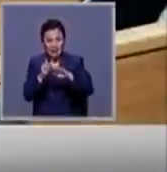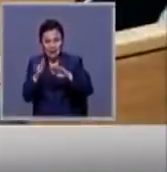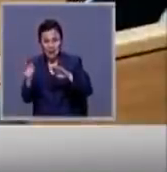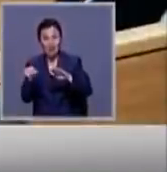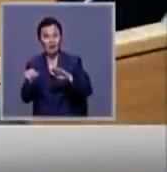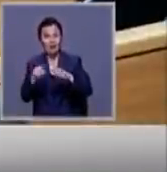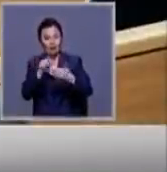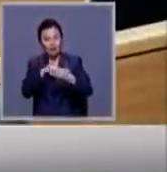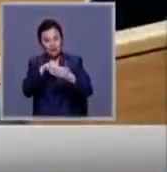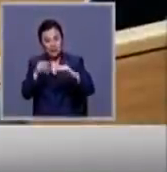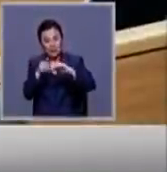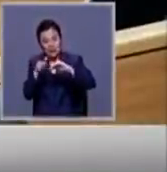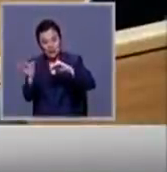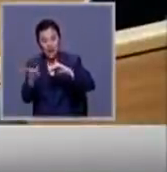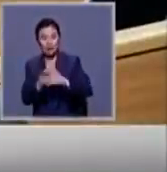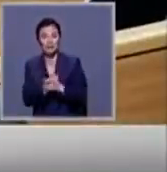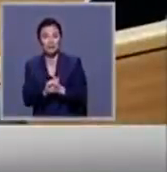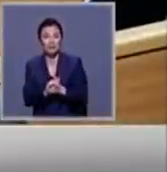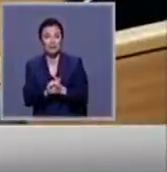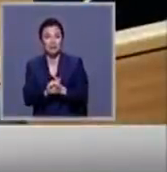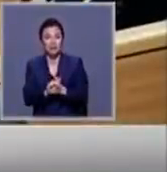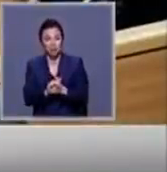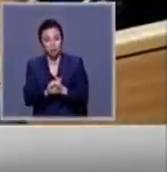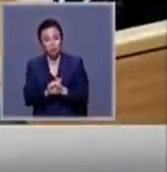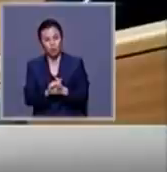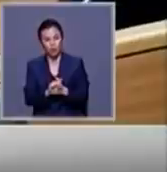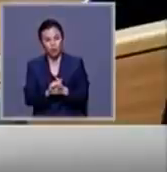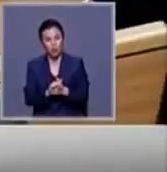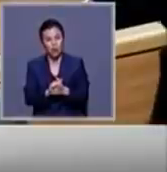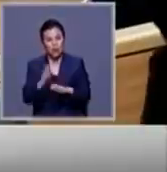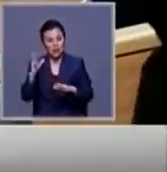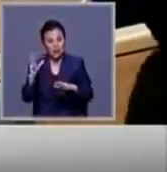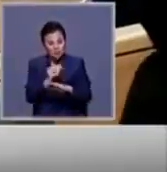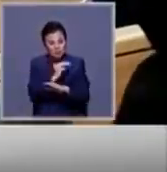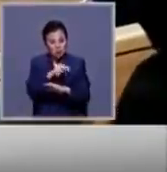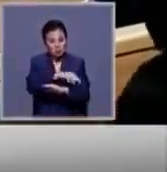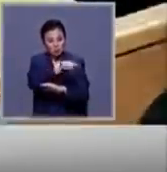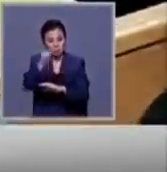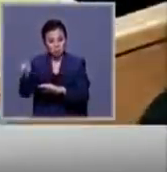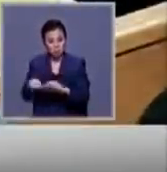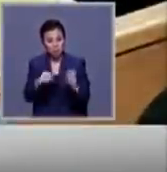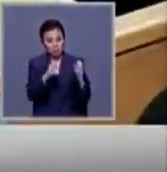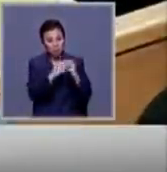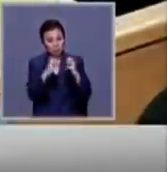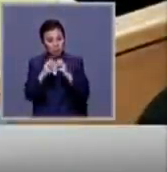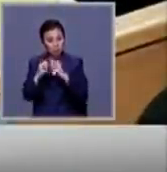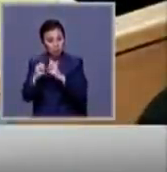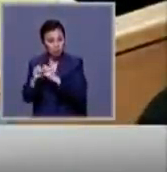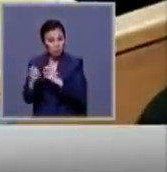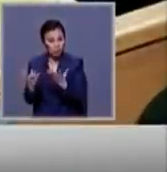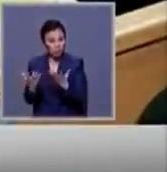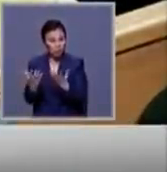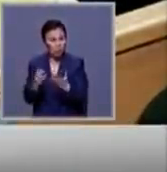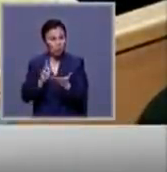ฮะทั้งหมดนะมันเป็นช่วงเวลาที่การเมืองมันจะระอุมาก พี่ดึกกำลังจะบอกอะไรเนี่ยพูดย้ำ กำลังจะบอกว่า